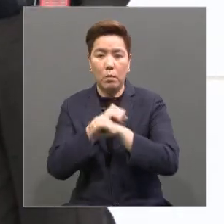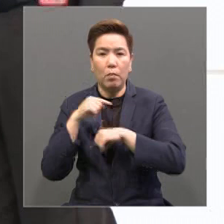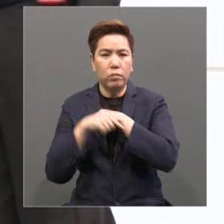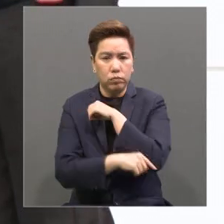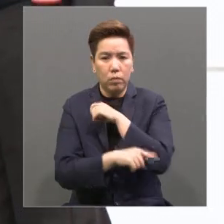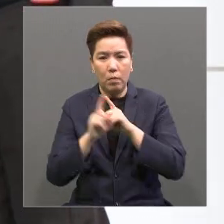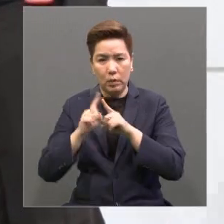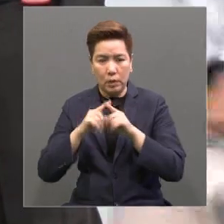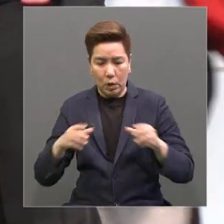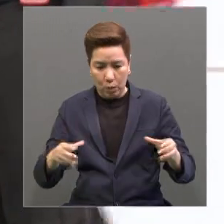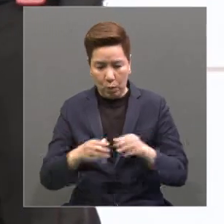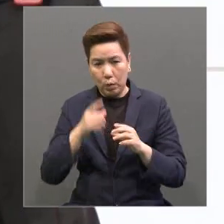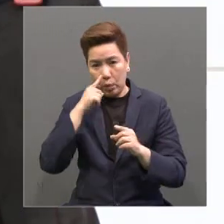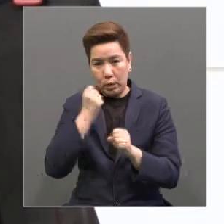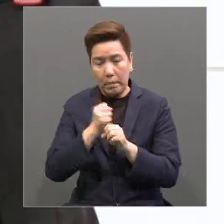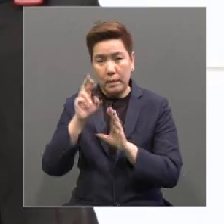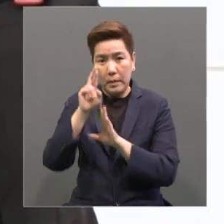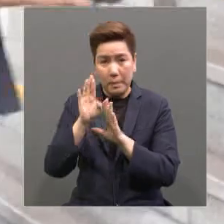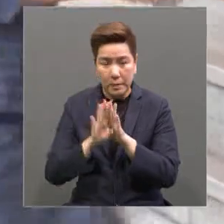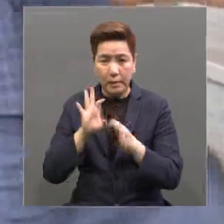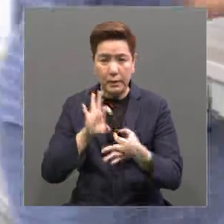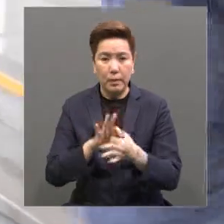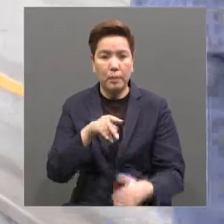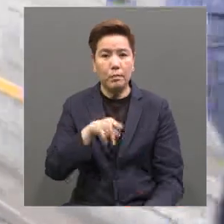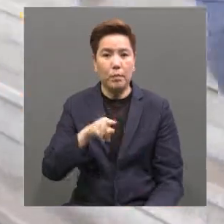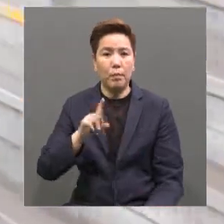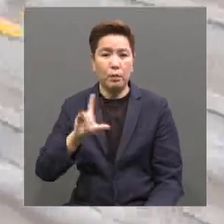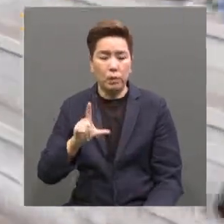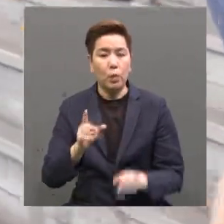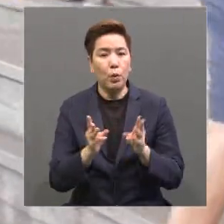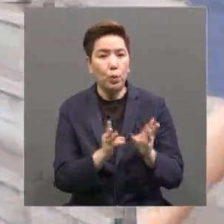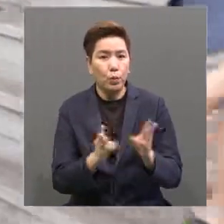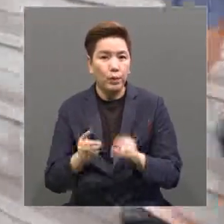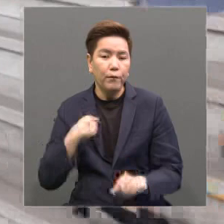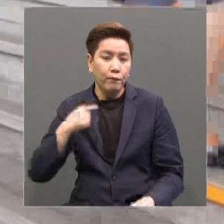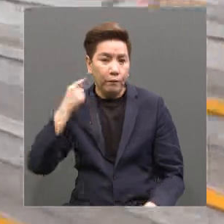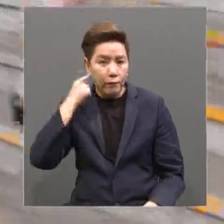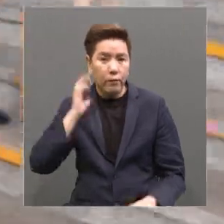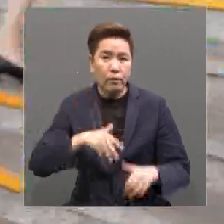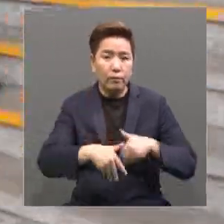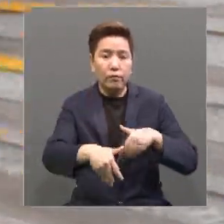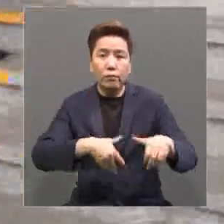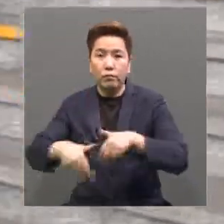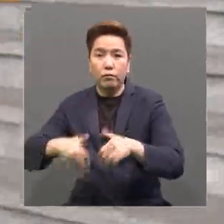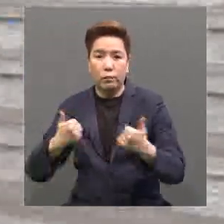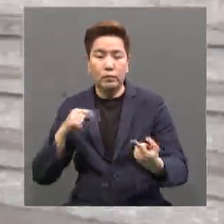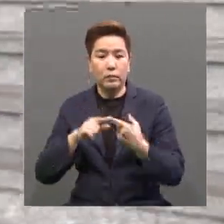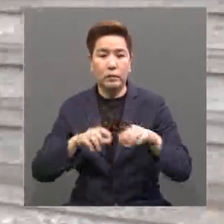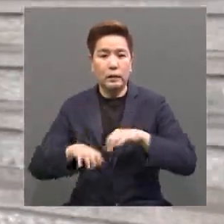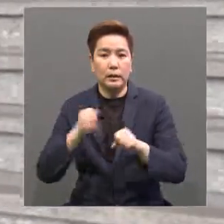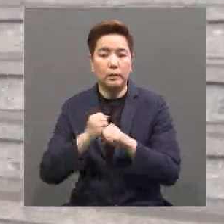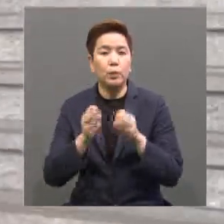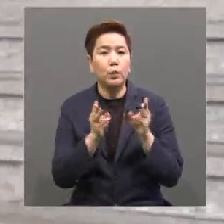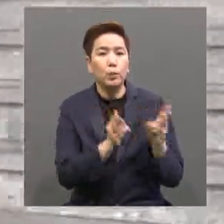ปรามการทุจริตและระเบียบคณะกรรมการปปชว่าด้วยหลักเกณฑ์และวิธีการรับฟังความคิดเห็นสาธารณะในการจัด